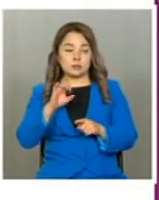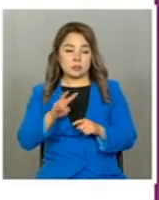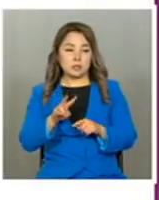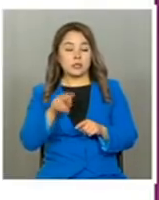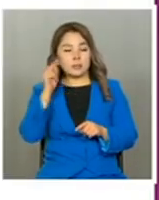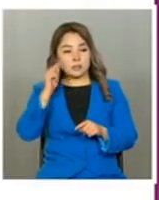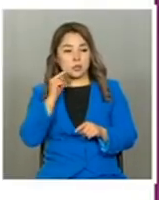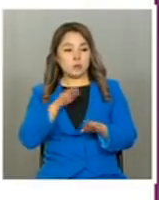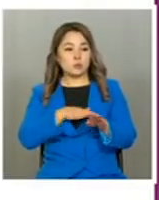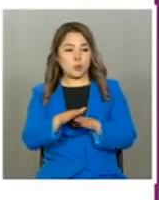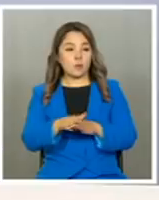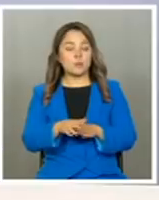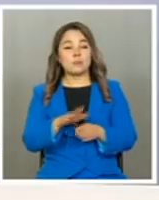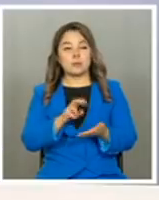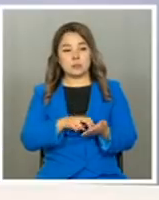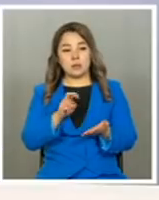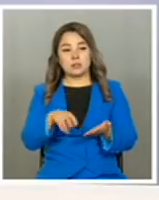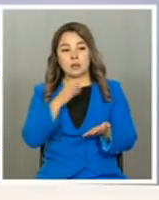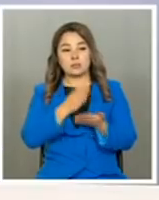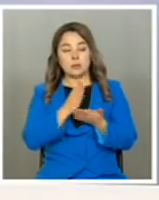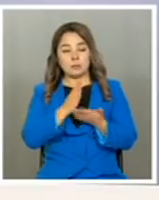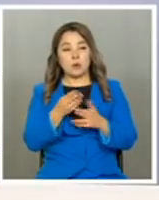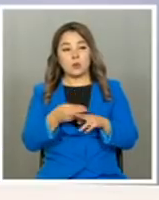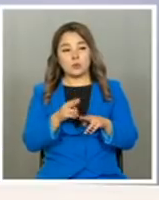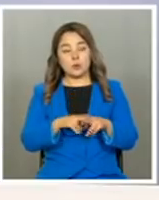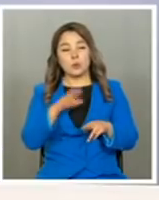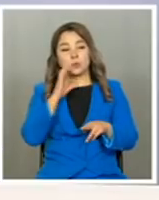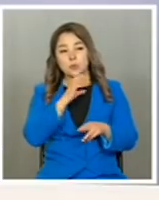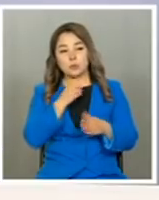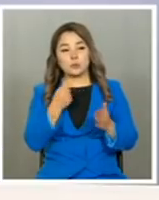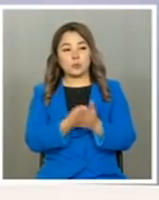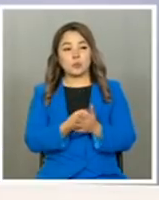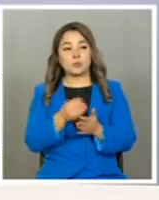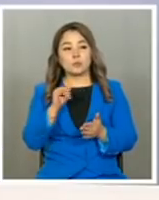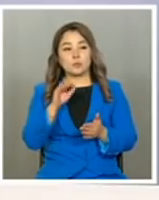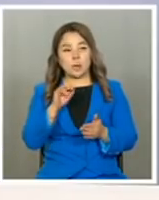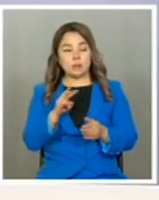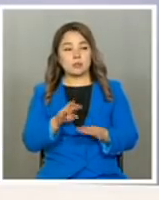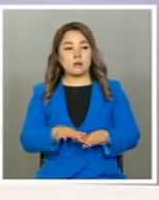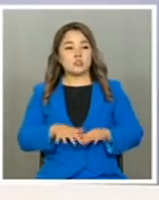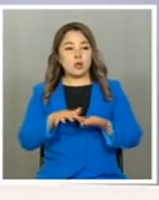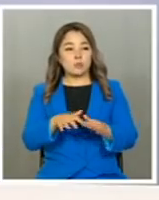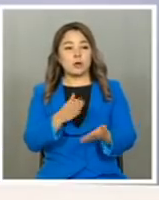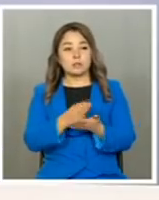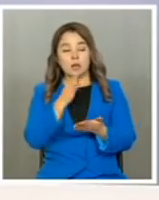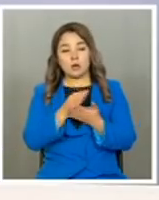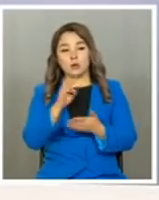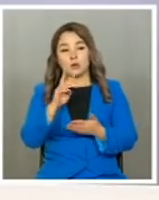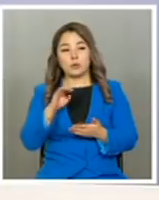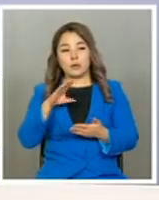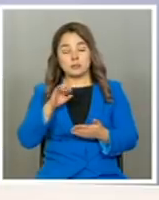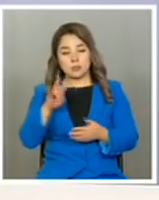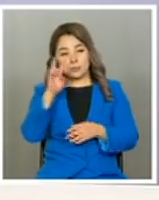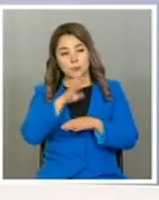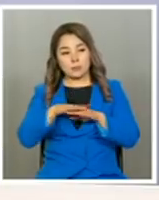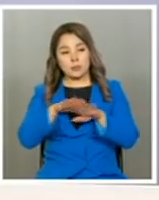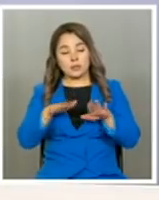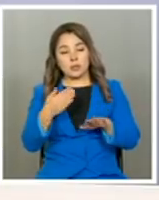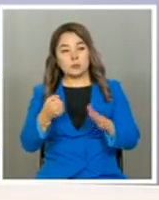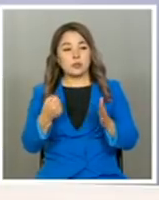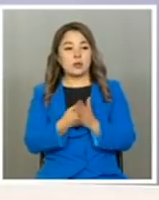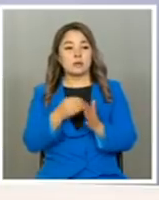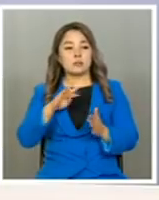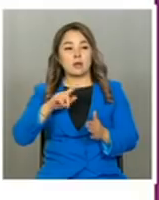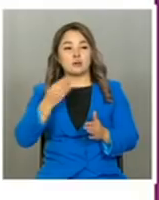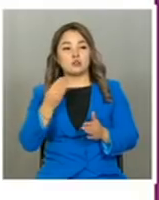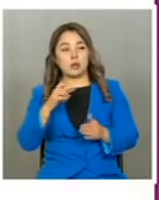құтылды. Төртінші ғасырда, яғни солтүстіктен жужандардың қайда-қайта шабуылынан үйсін мемлекеті Тяньшанға дейін қоныс